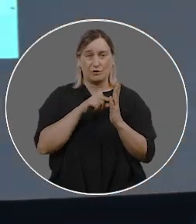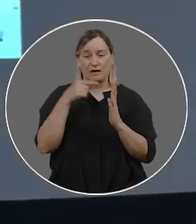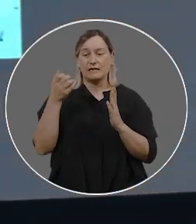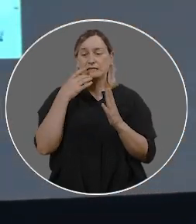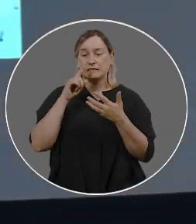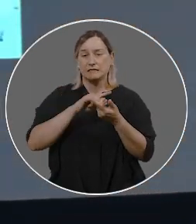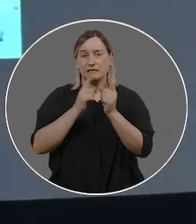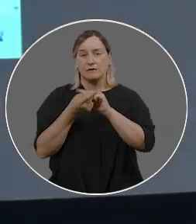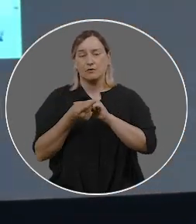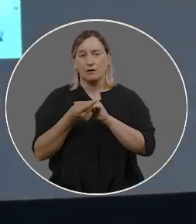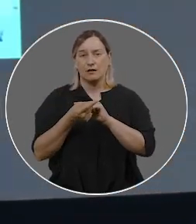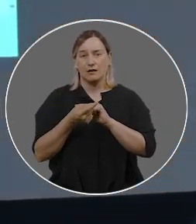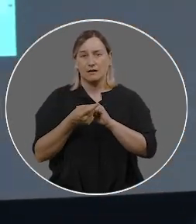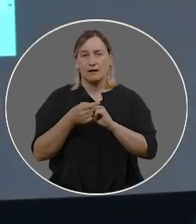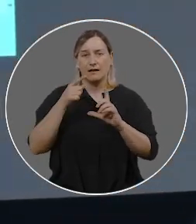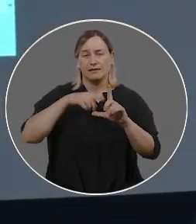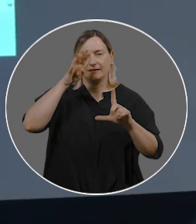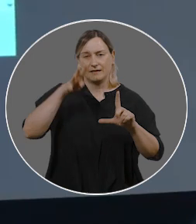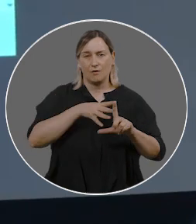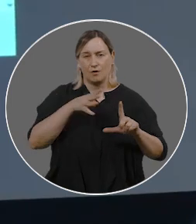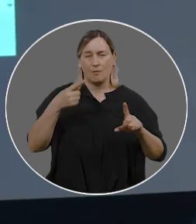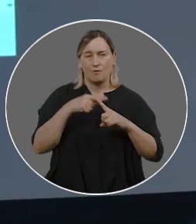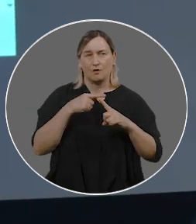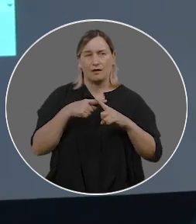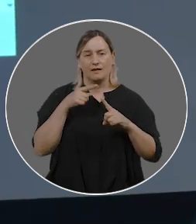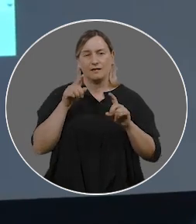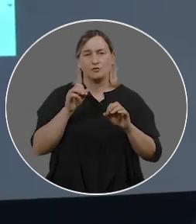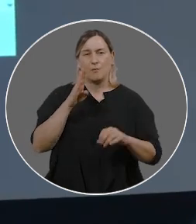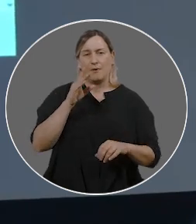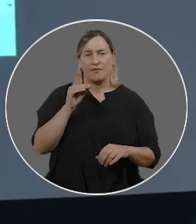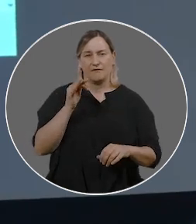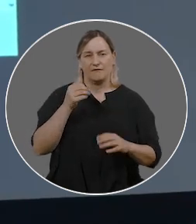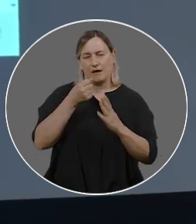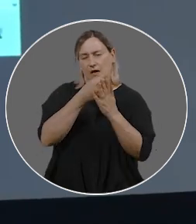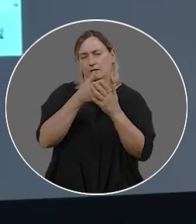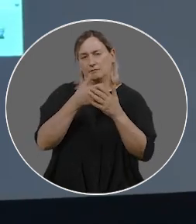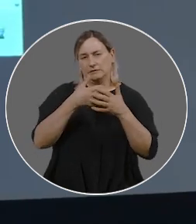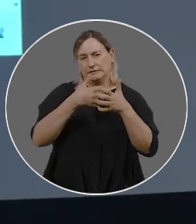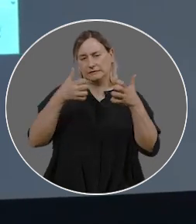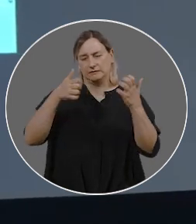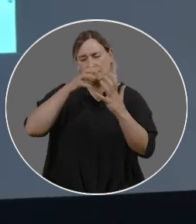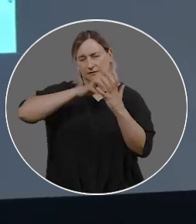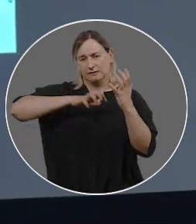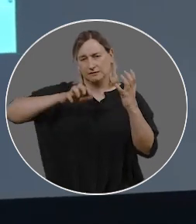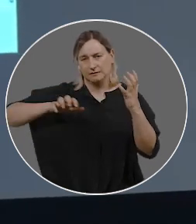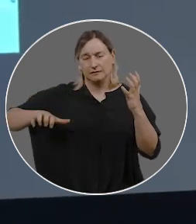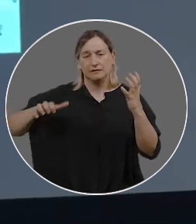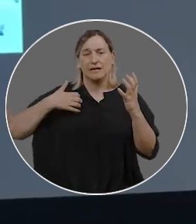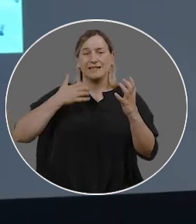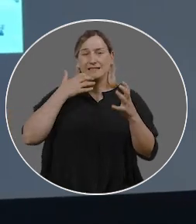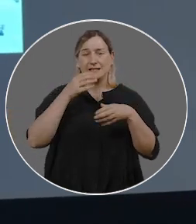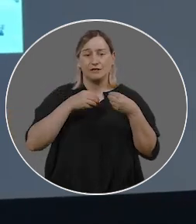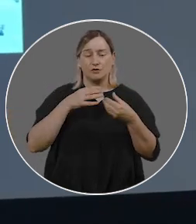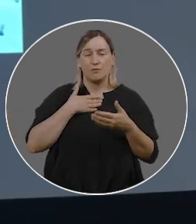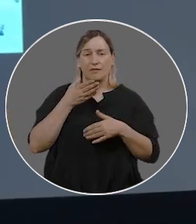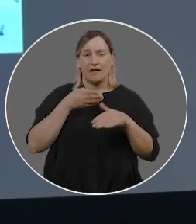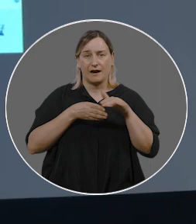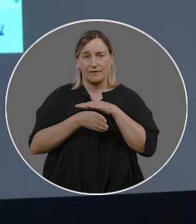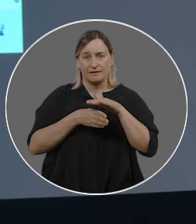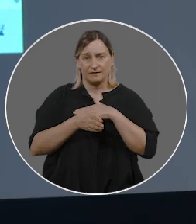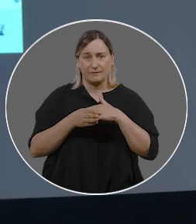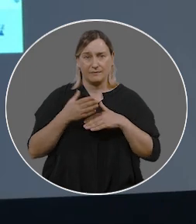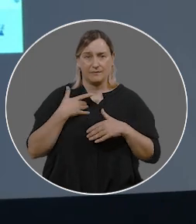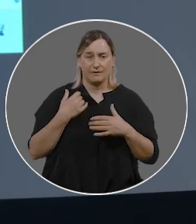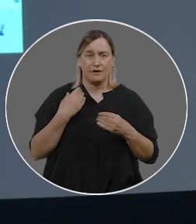la taula, perquè allò són PDFs immensos, llarguíssims i complicadíssims de fer accessibles i a més habitualment no hi ha